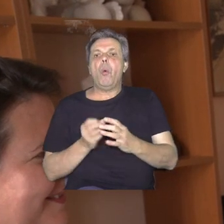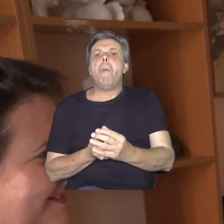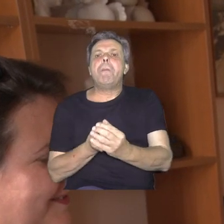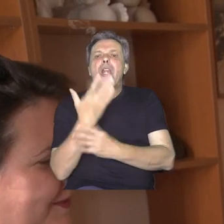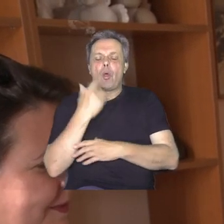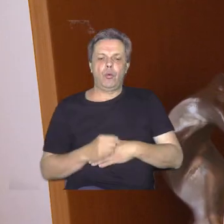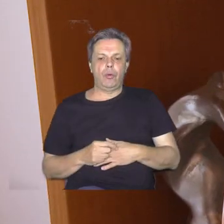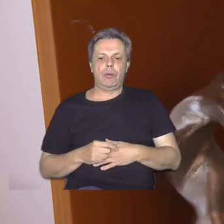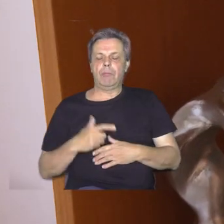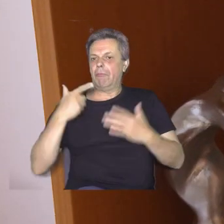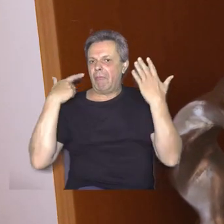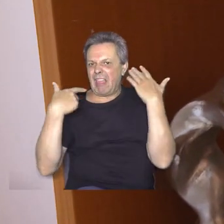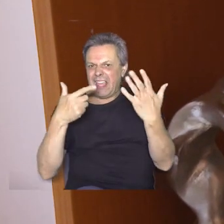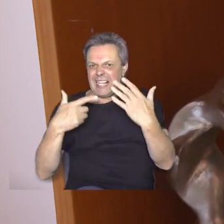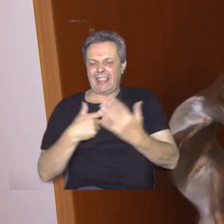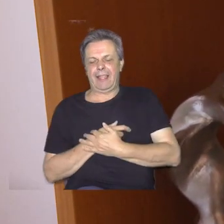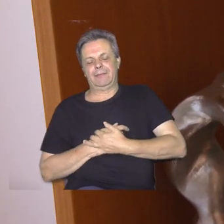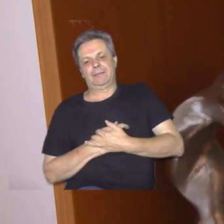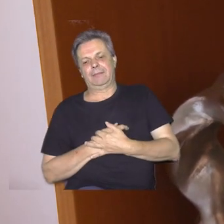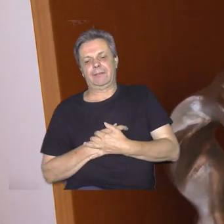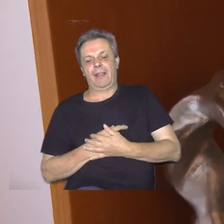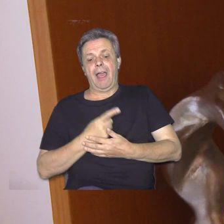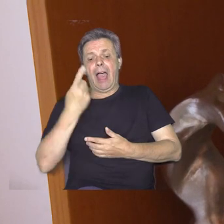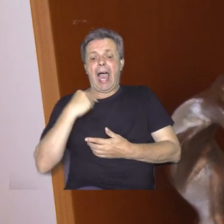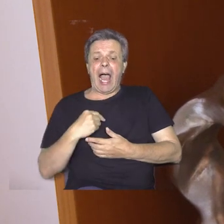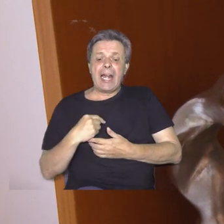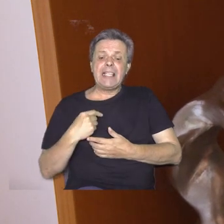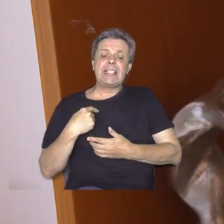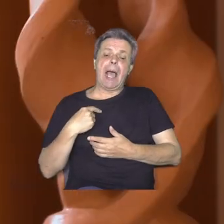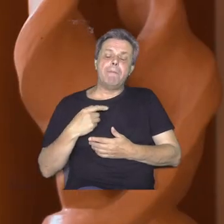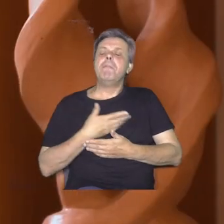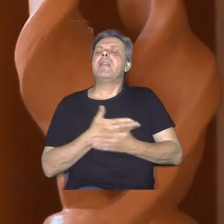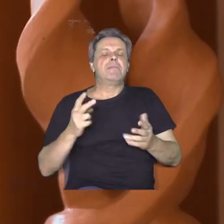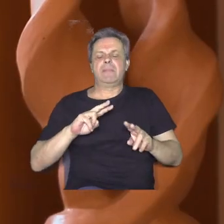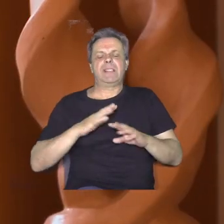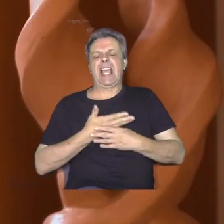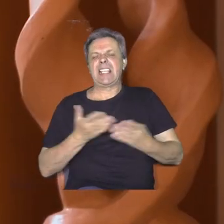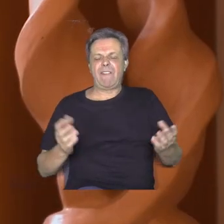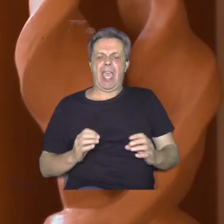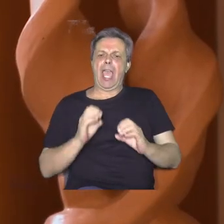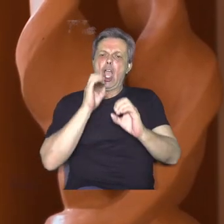U prirodu, na izlete. Ali sam inače za sve.